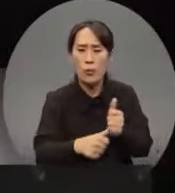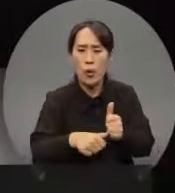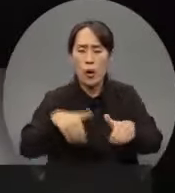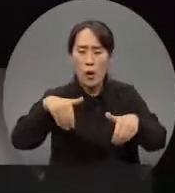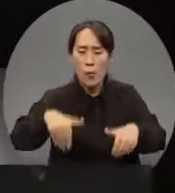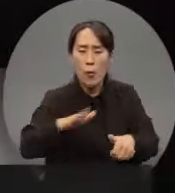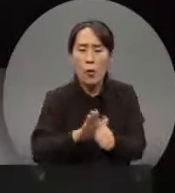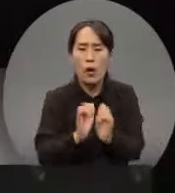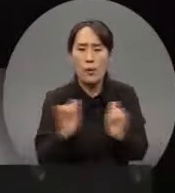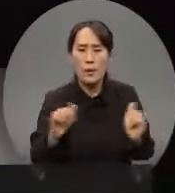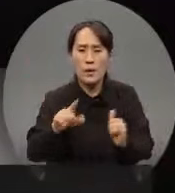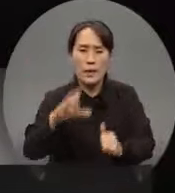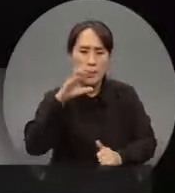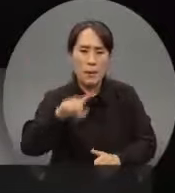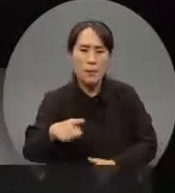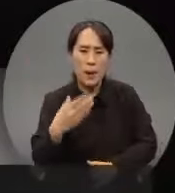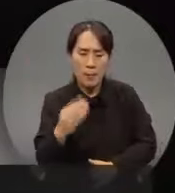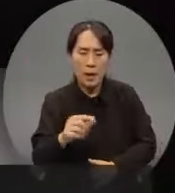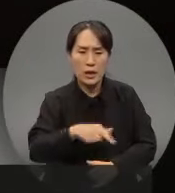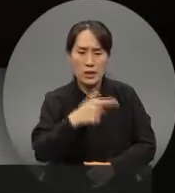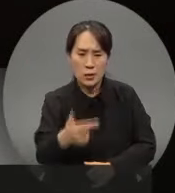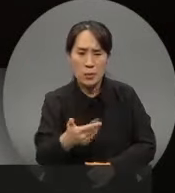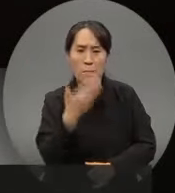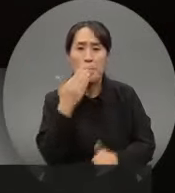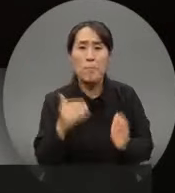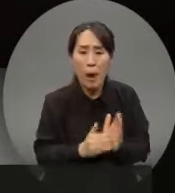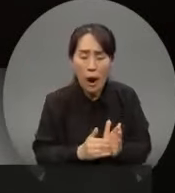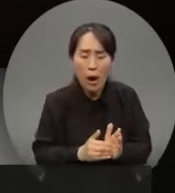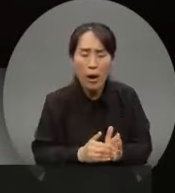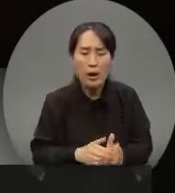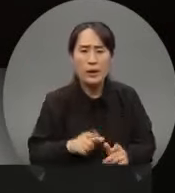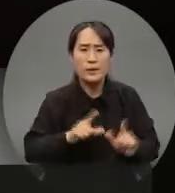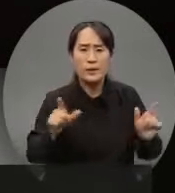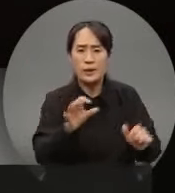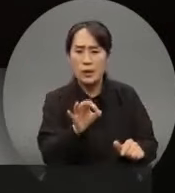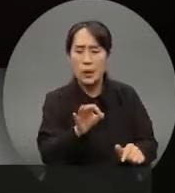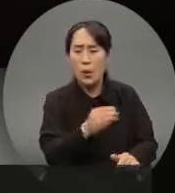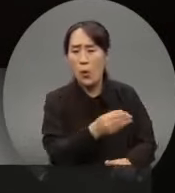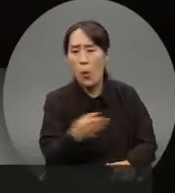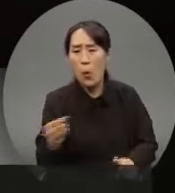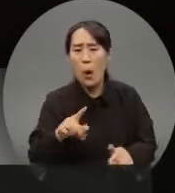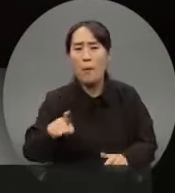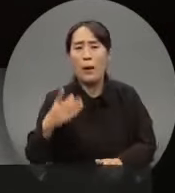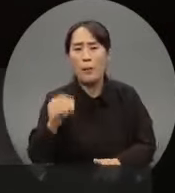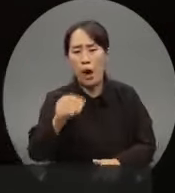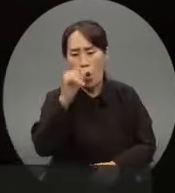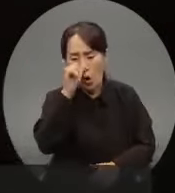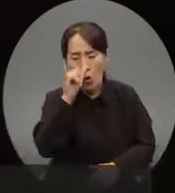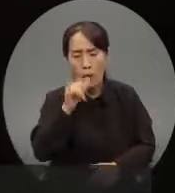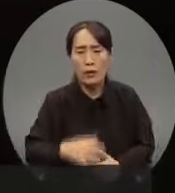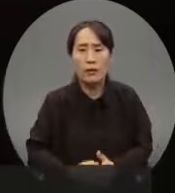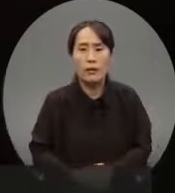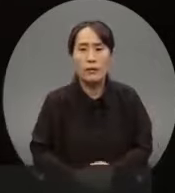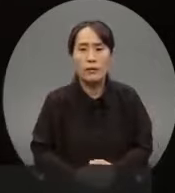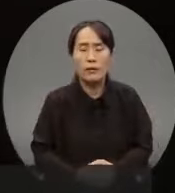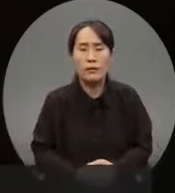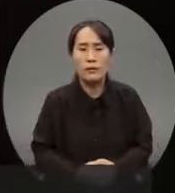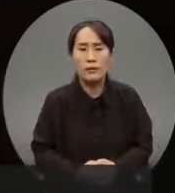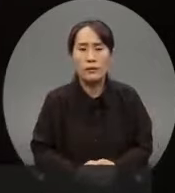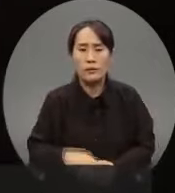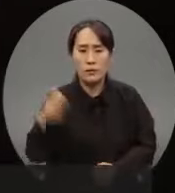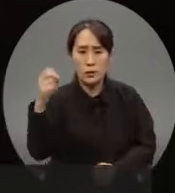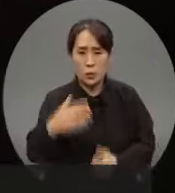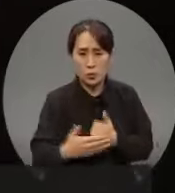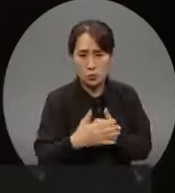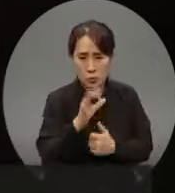함께이 카페에서 100만 원 어치 저녁 접대를 받았고 당시 건낸 봉투에는 100만 원이 들어 있었다고 적혀 있습니다 또